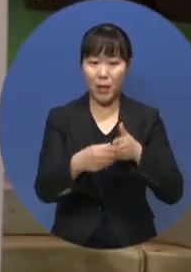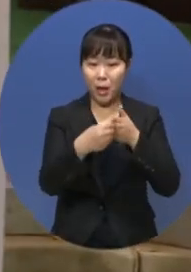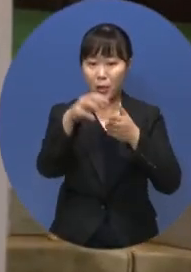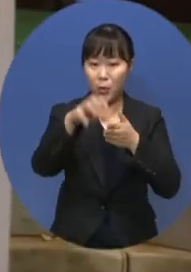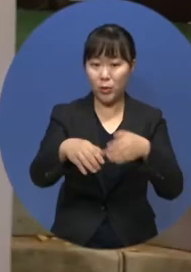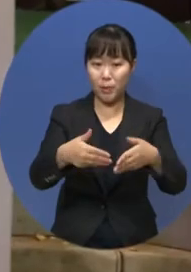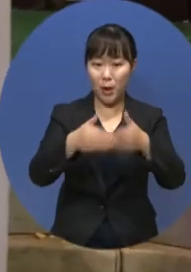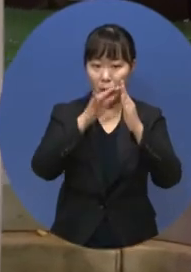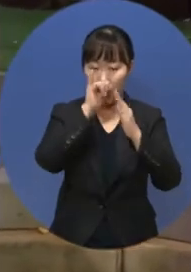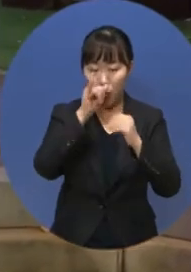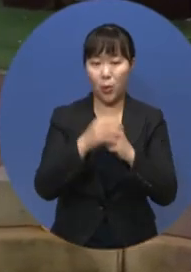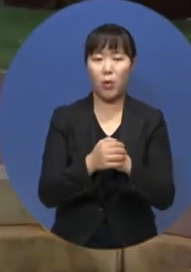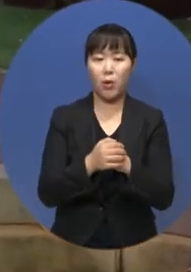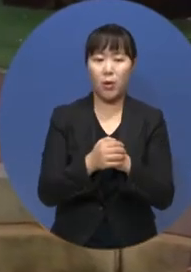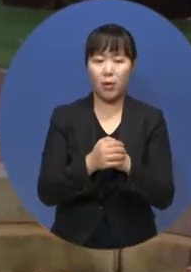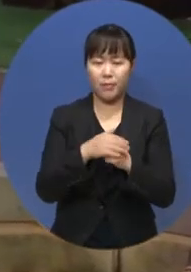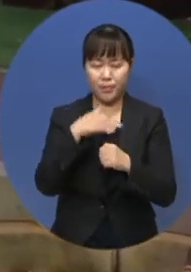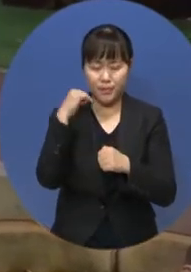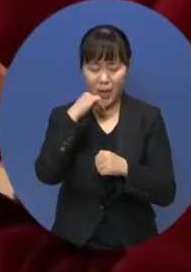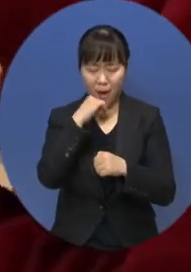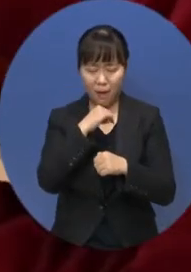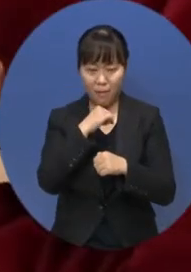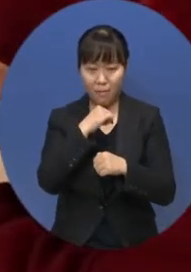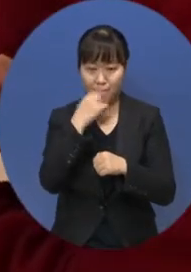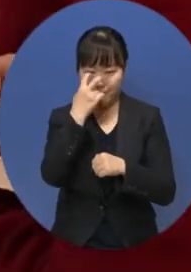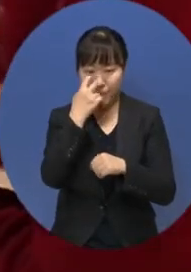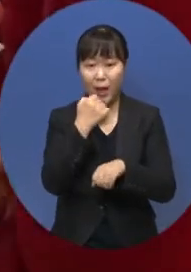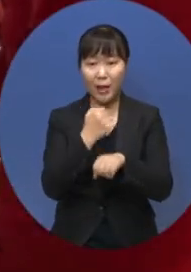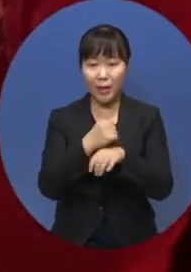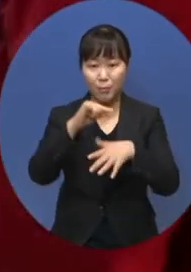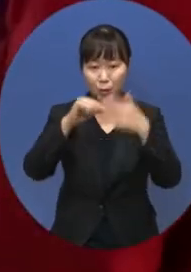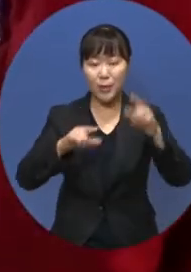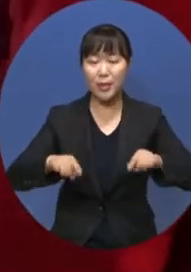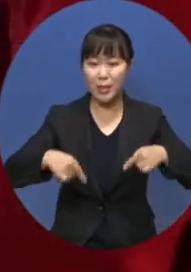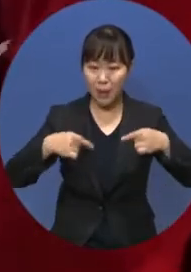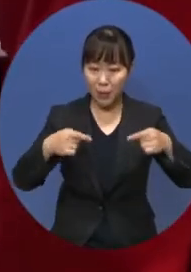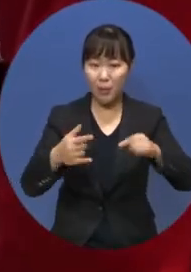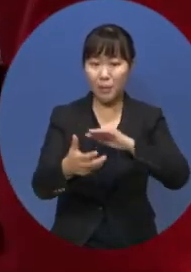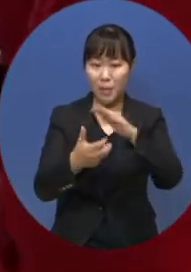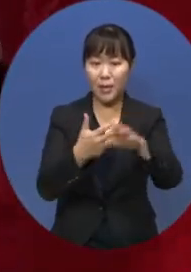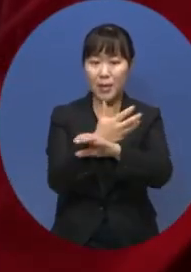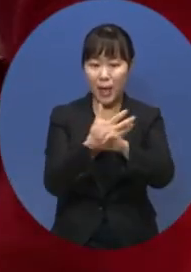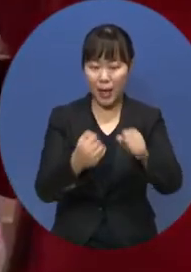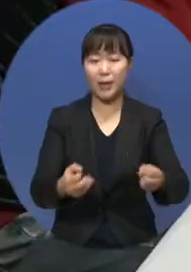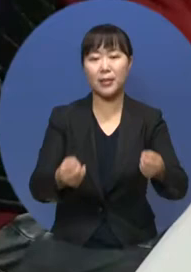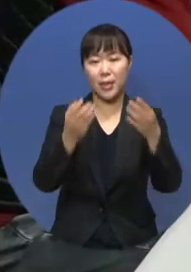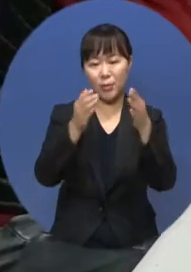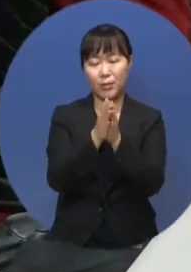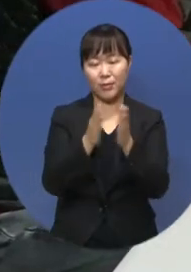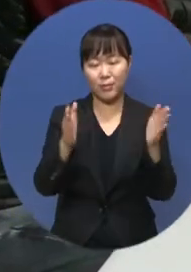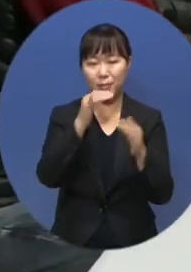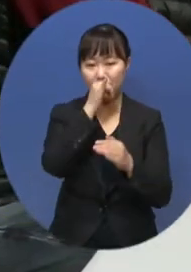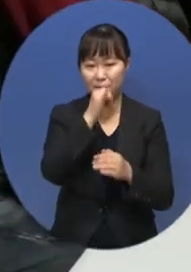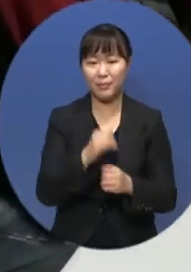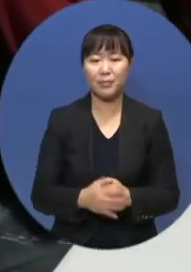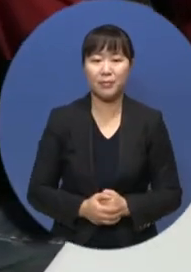운영하고 철저한 소독과 함께 프로그램 참여도 사전 예약제로 진행했습니다.